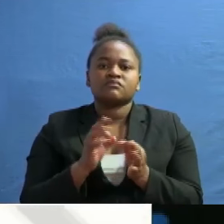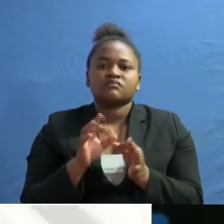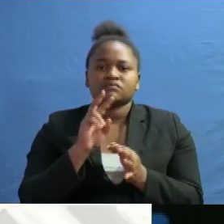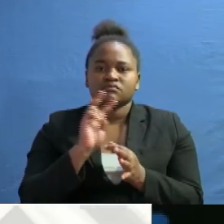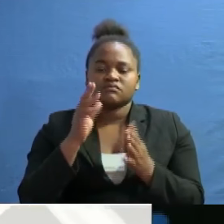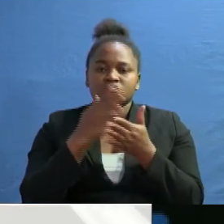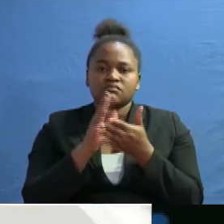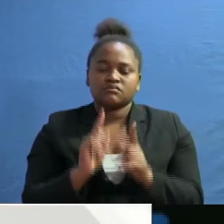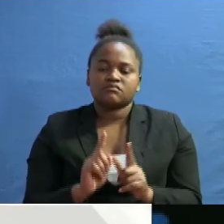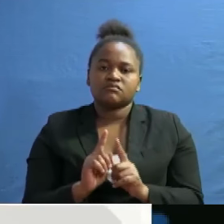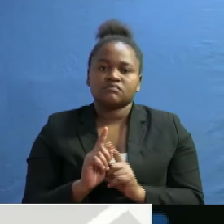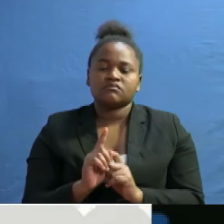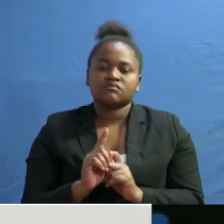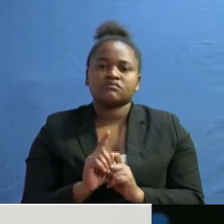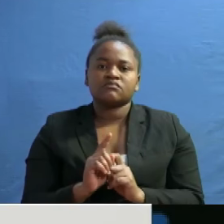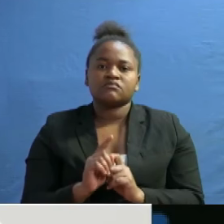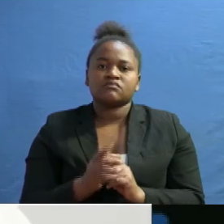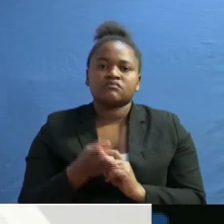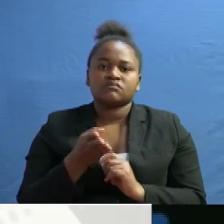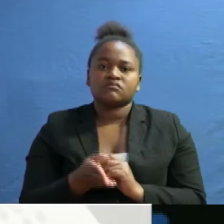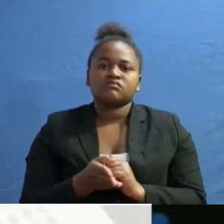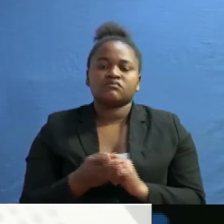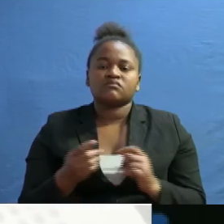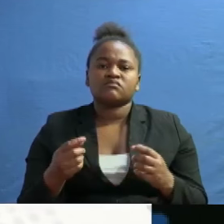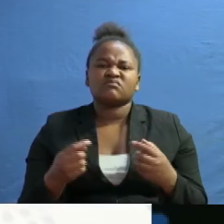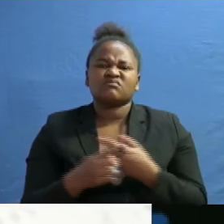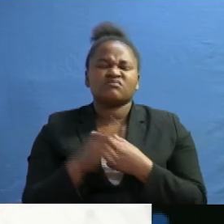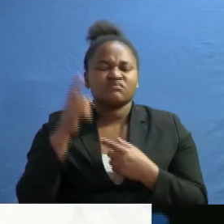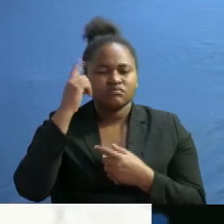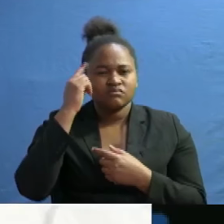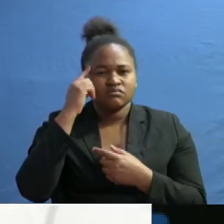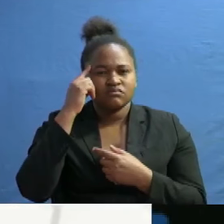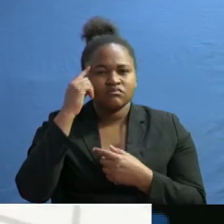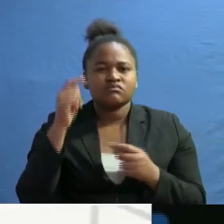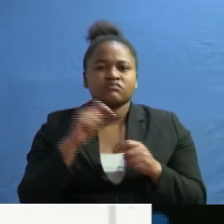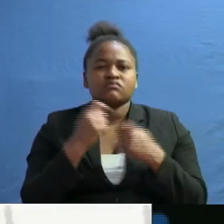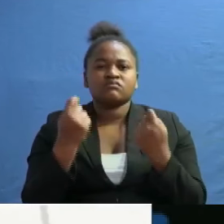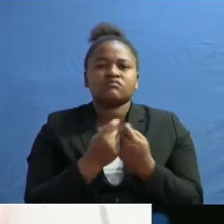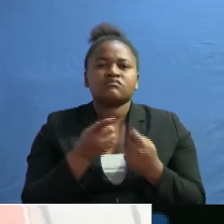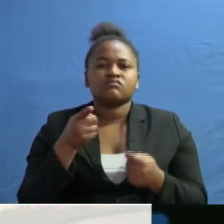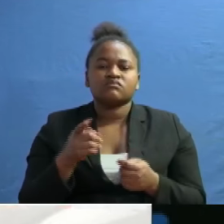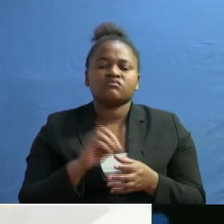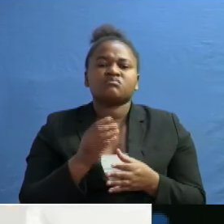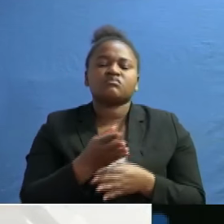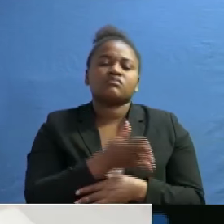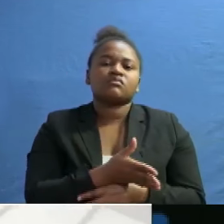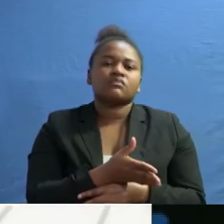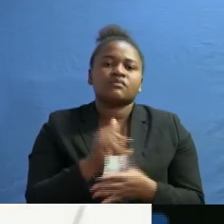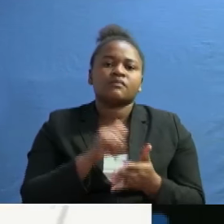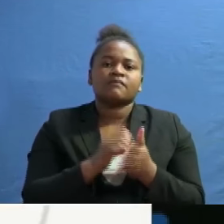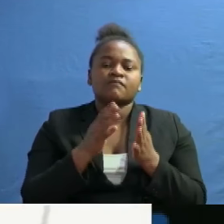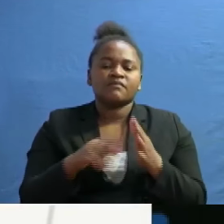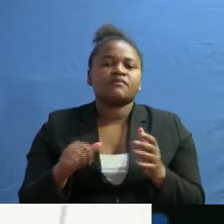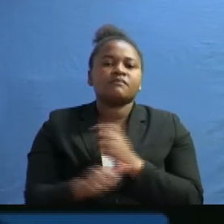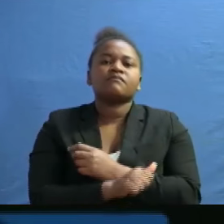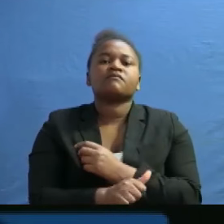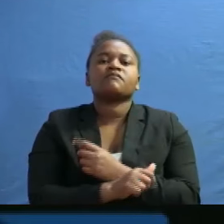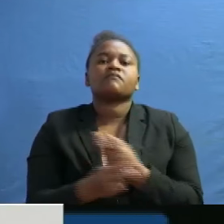mtu ako sana na akili ya kabila hii na kabila hii, huyo mtu ni very dangerous.